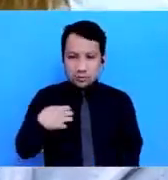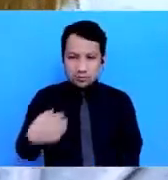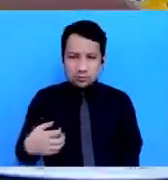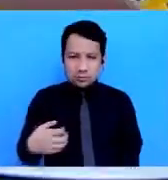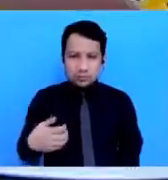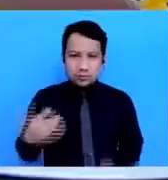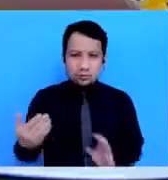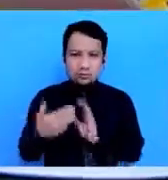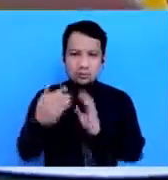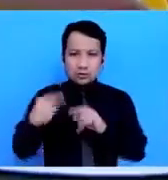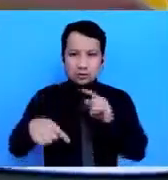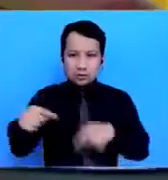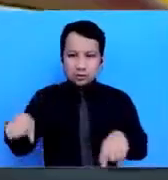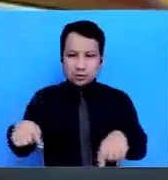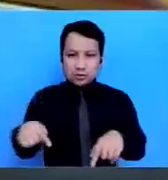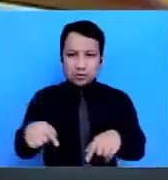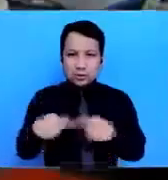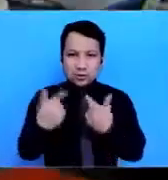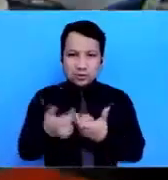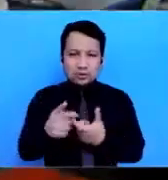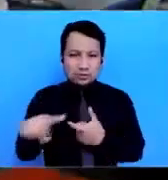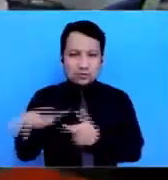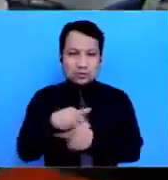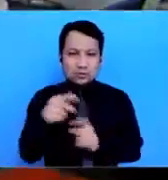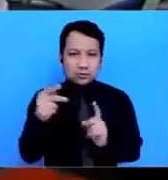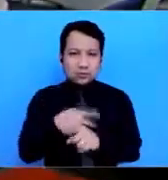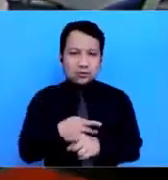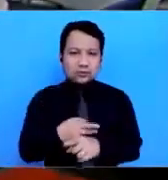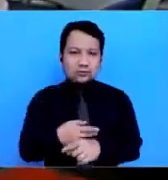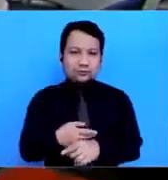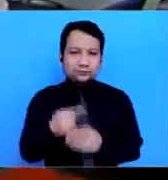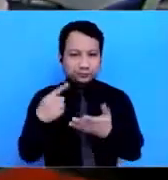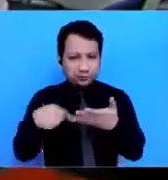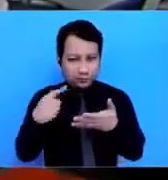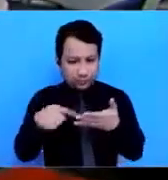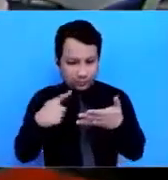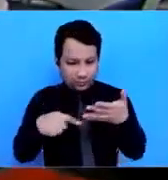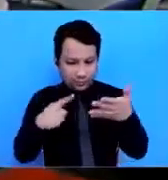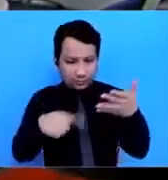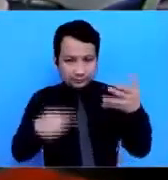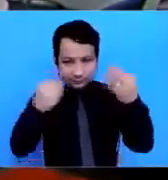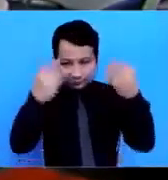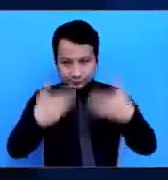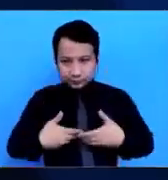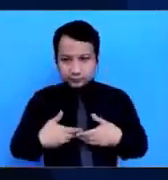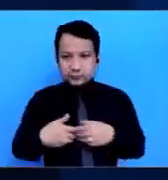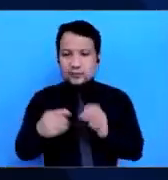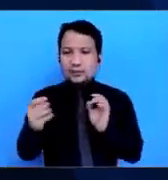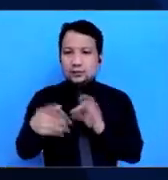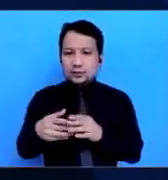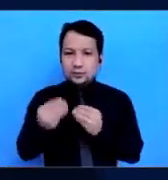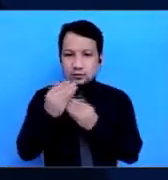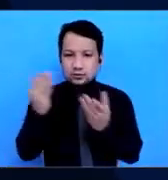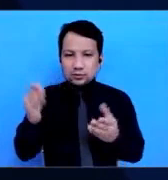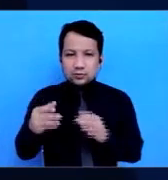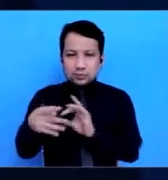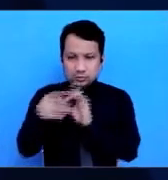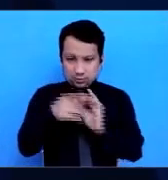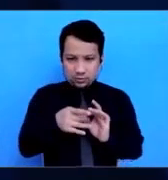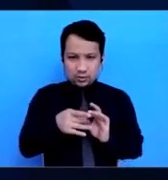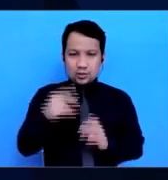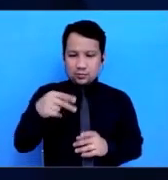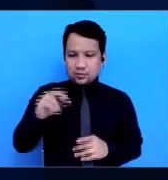ang iba pa raw biktima ng mga ito. Beverifikahin namin yung mga sinabi nila sa salaysay. Makikipagtulungan naman ang PNP